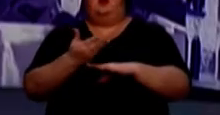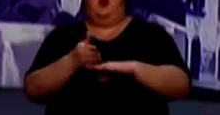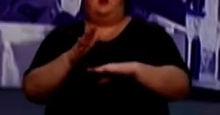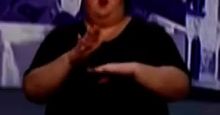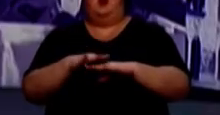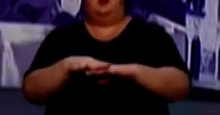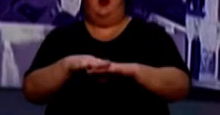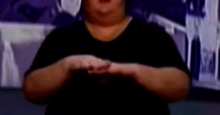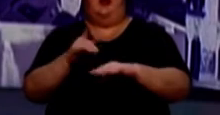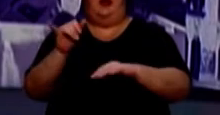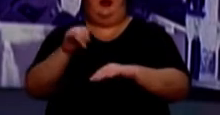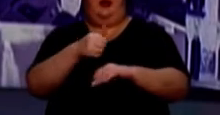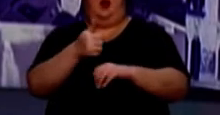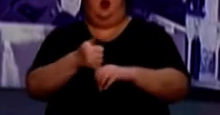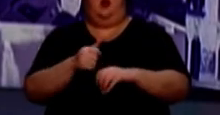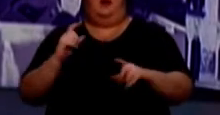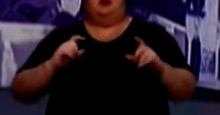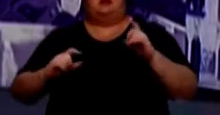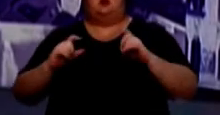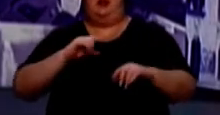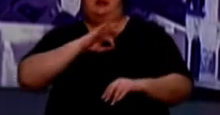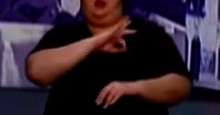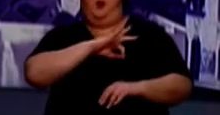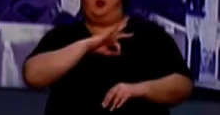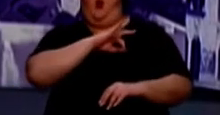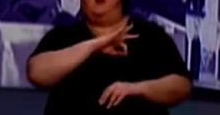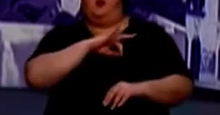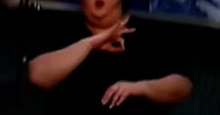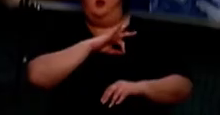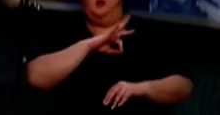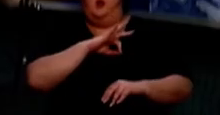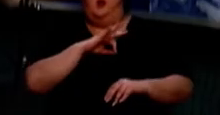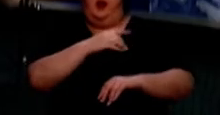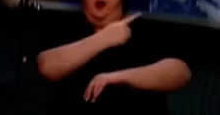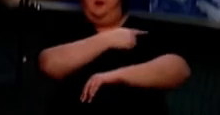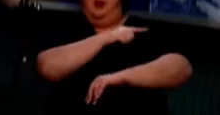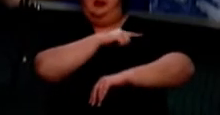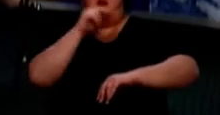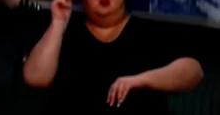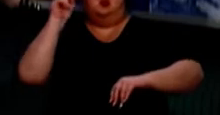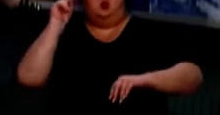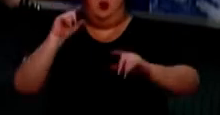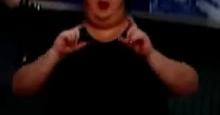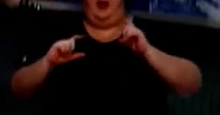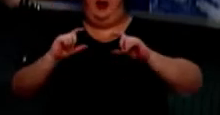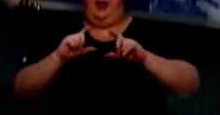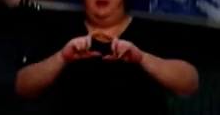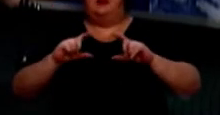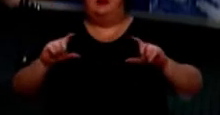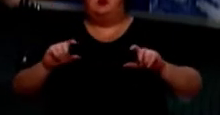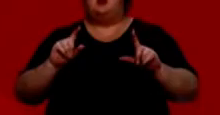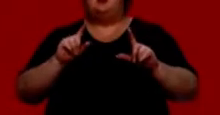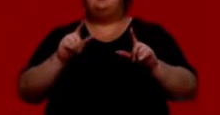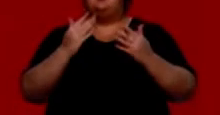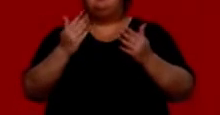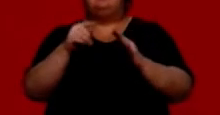студентського профкому Української медичної стоматологічної академії. Доброго дня. Вітаю вас. Вікторія, що передбачає ваш проект, які його основні